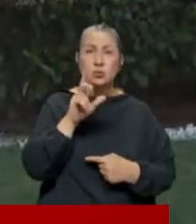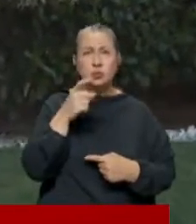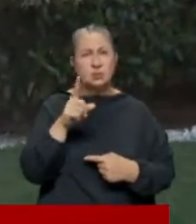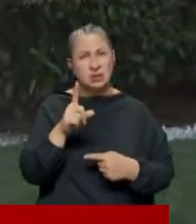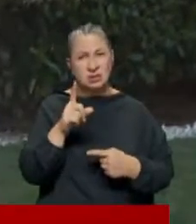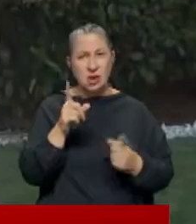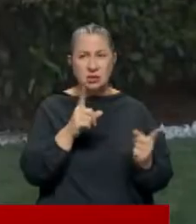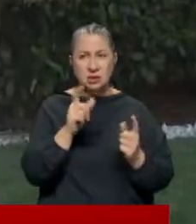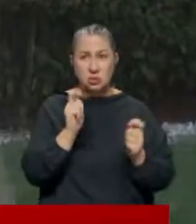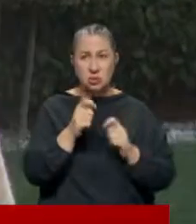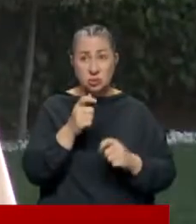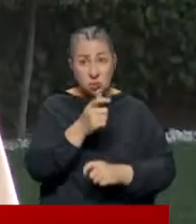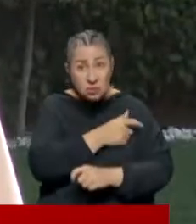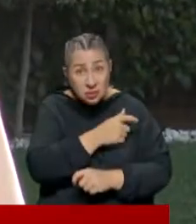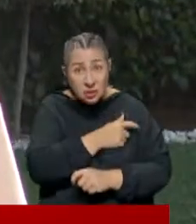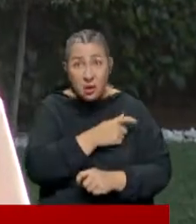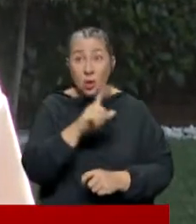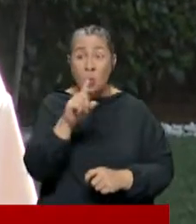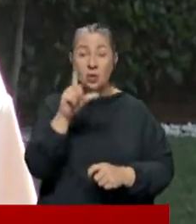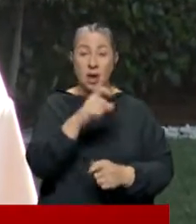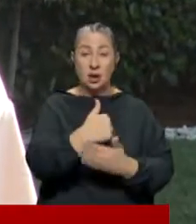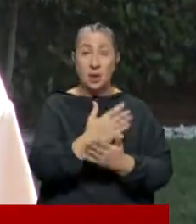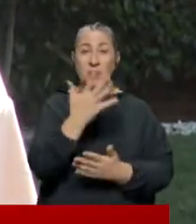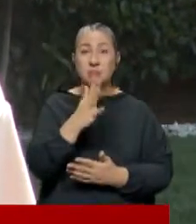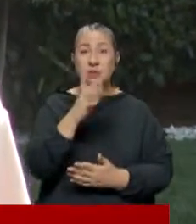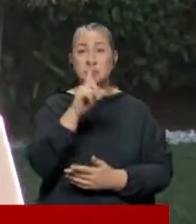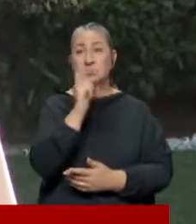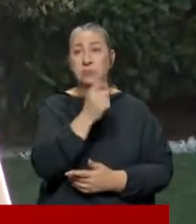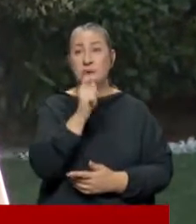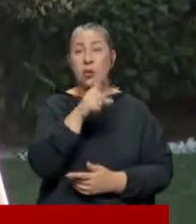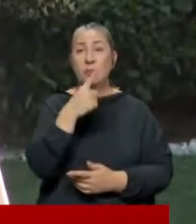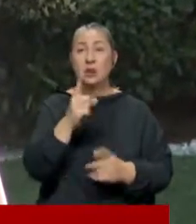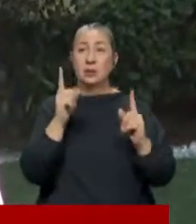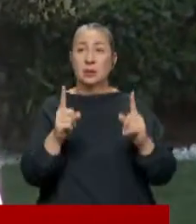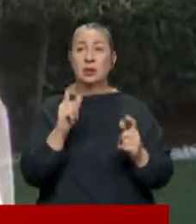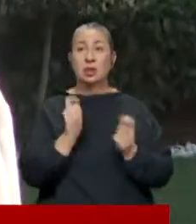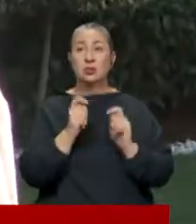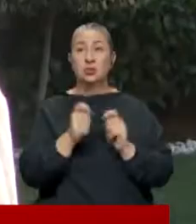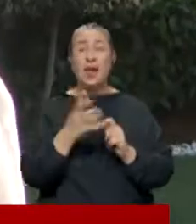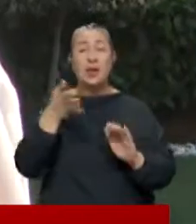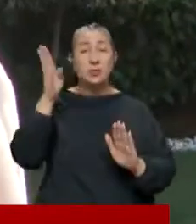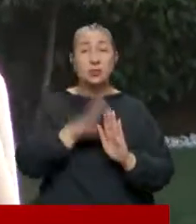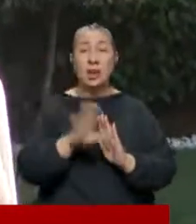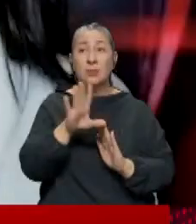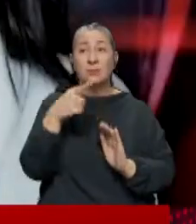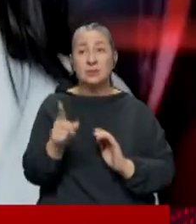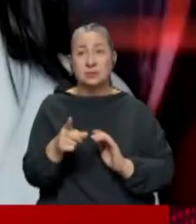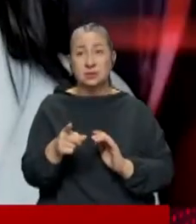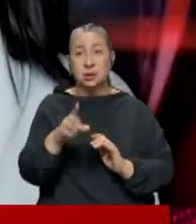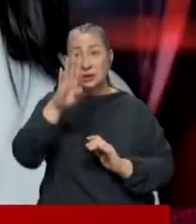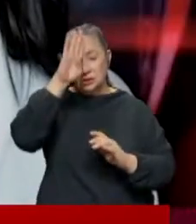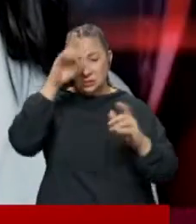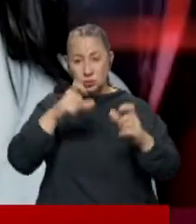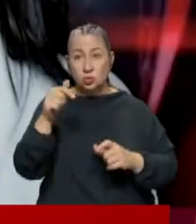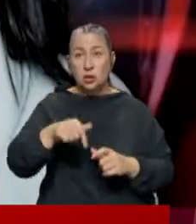değişiyor. Kreş fiyatı. Kreş fiyatları. 10 aya bölüyorlar. Ayda 5 bin ile 10 bin küsur arası değişiyor. En düşük yer 50 bin liraydı. İstanbul'da